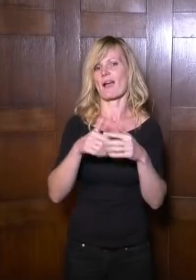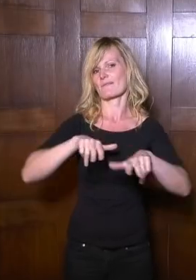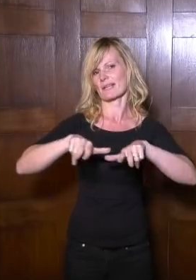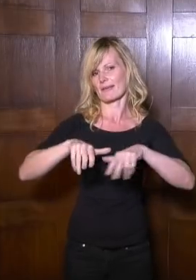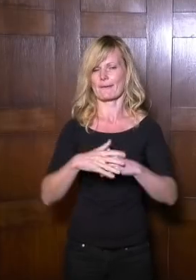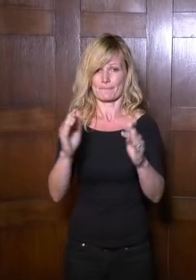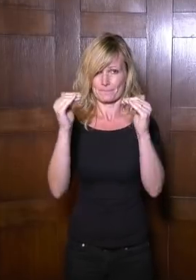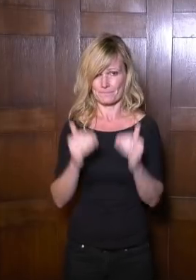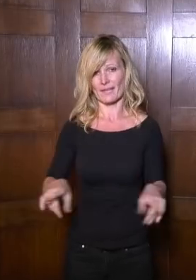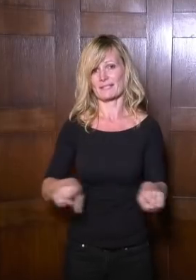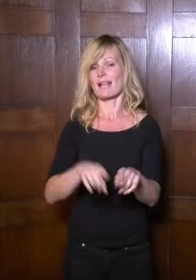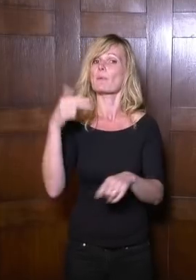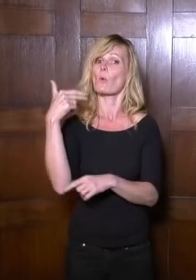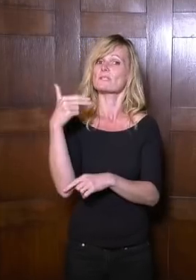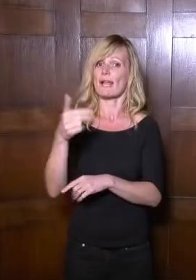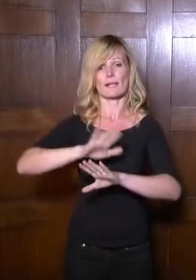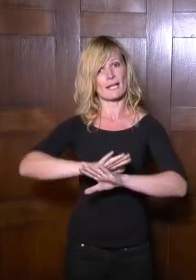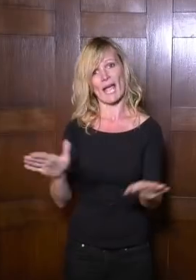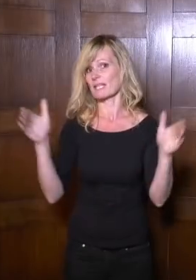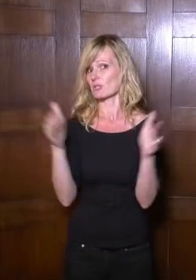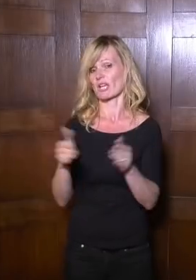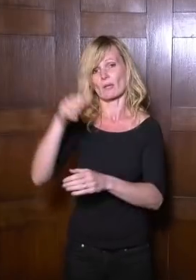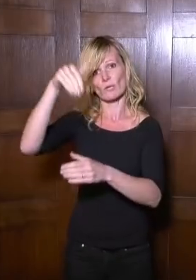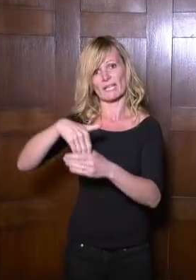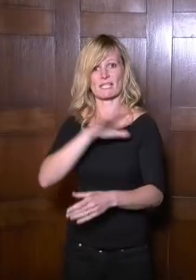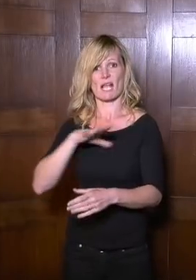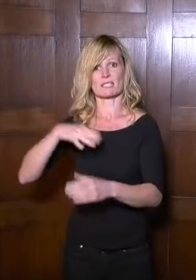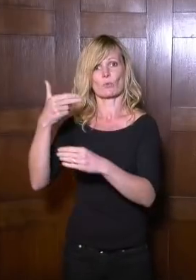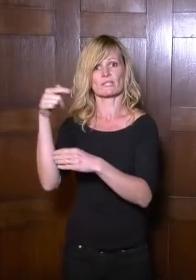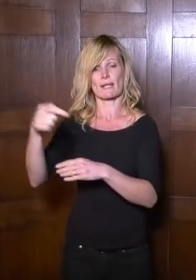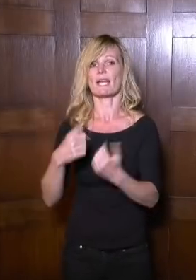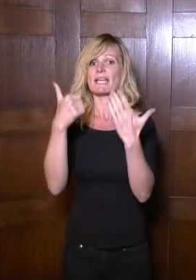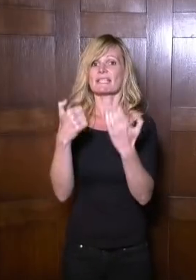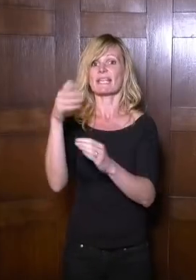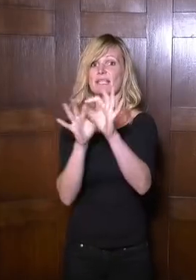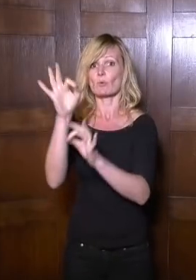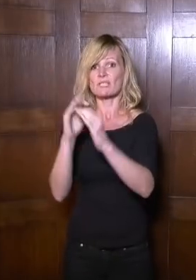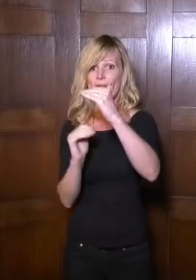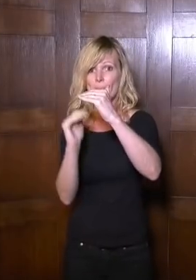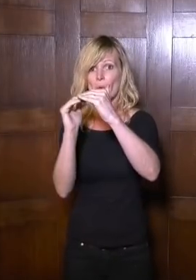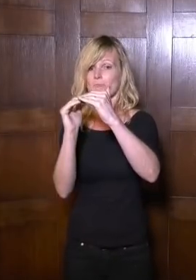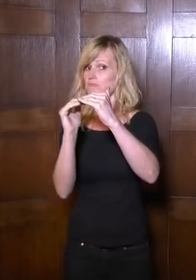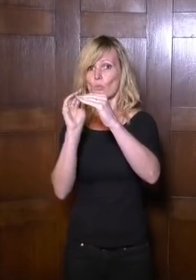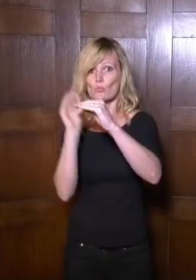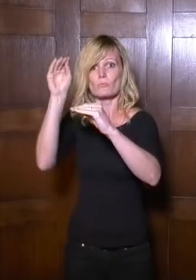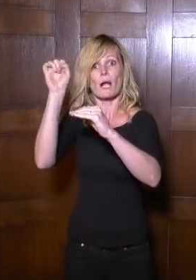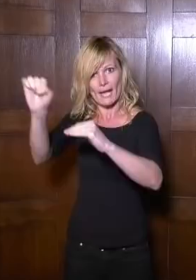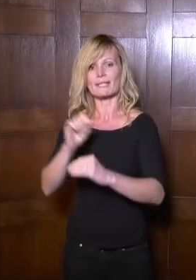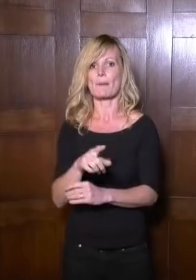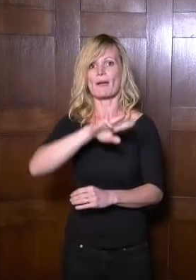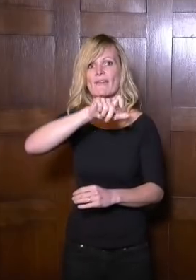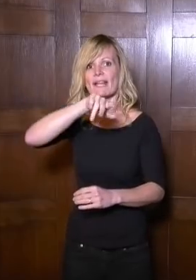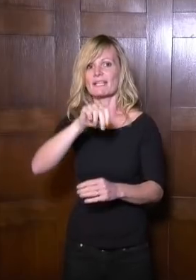Gleiche trifft zu für Hotels. Wir haben keine Beschränkung in den Hotels in Sachsen auf 60%. Das haben wir wir nicht. Aber wir werden die Wellnessbereiche